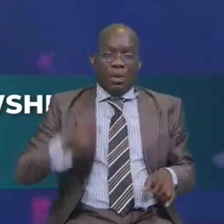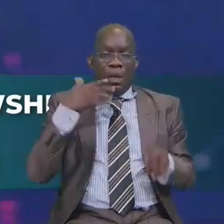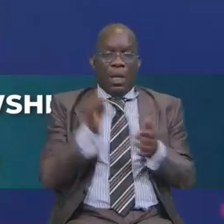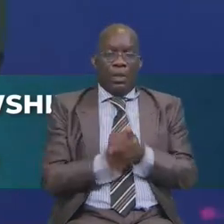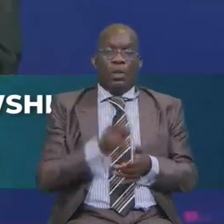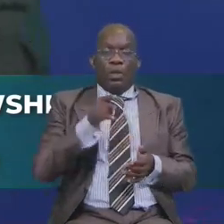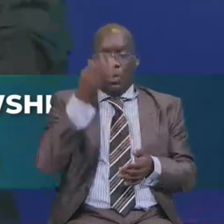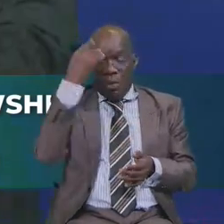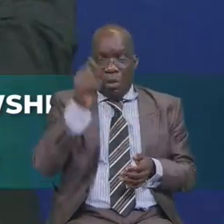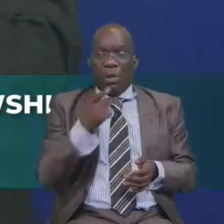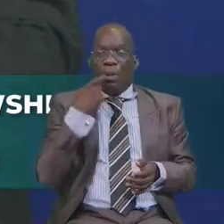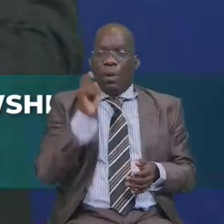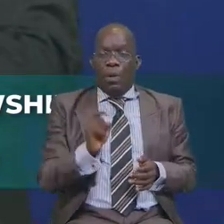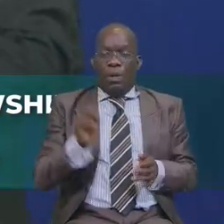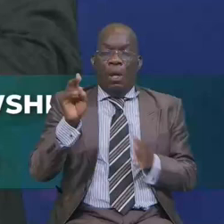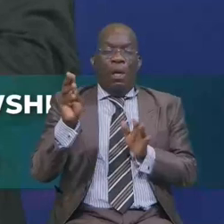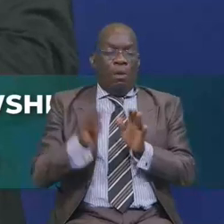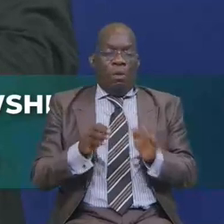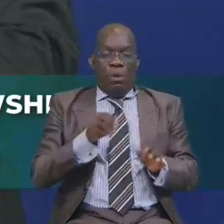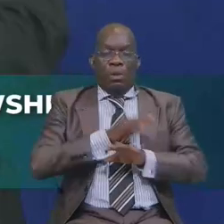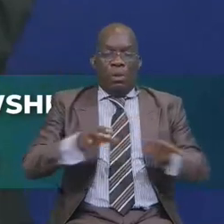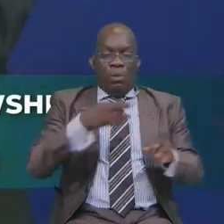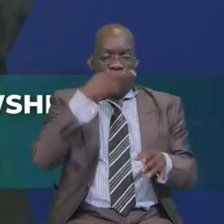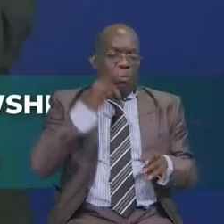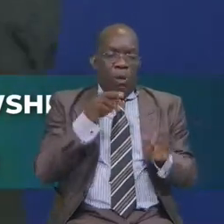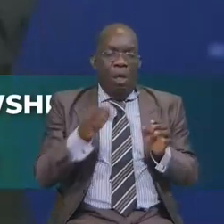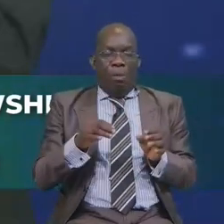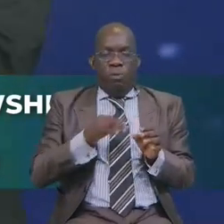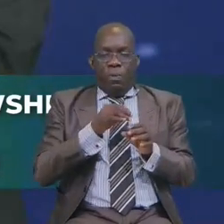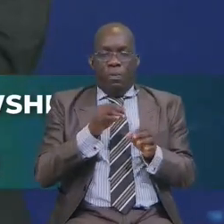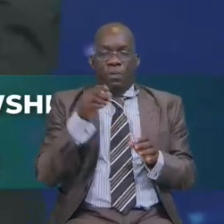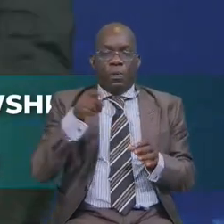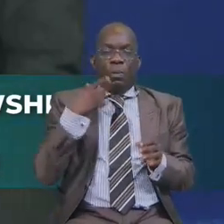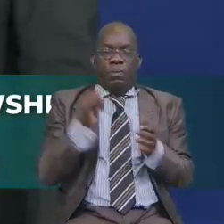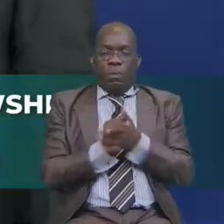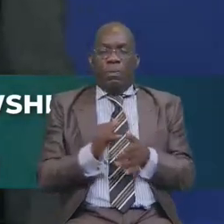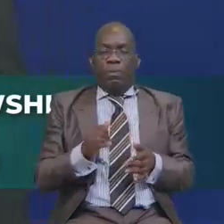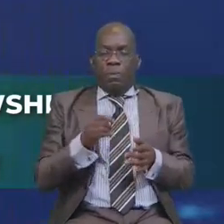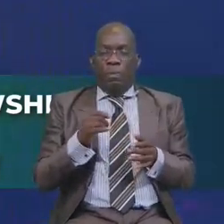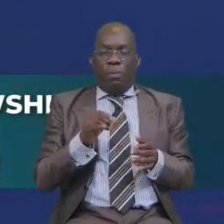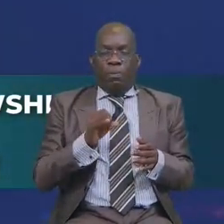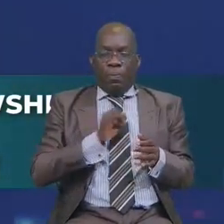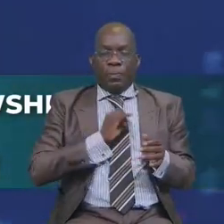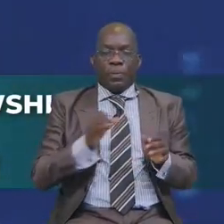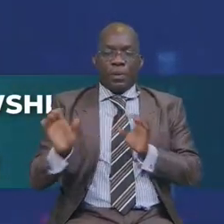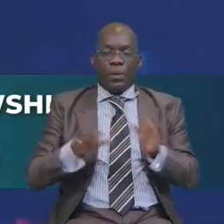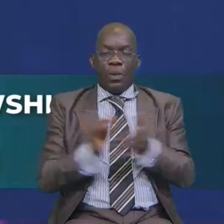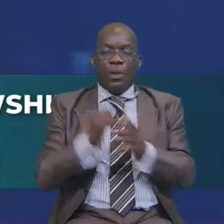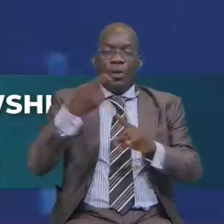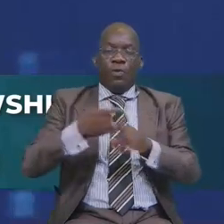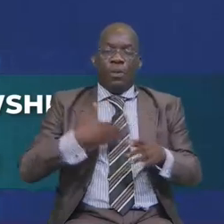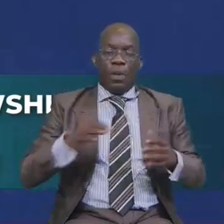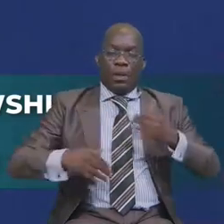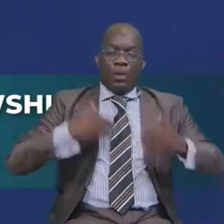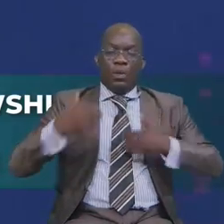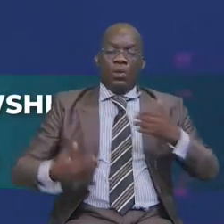vole pas, ne fais pas ci, ne fais pas. Il dit, ah, je le fais depuis ma jeunesse jusqu'à ce moment. Et Jésus l'a aimé et lui a